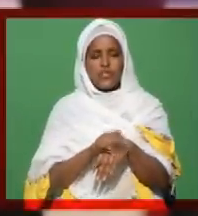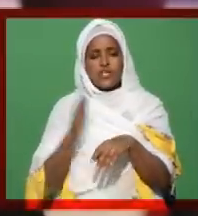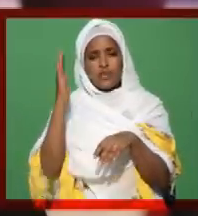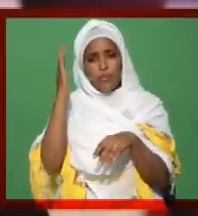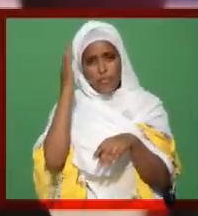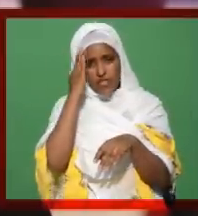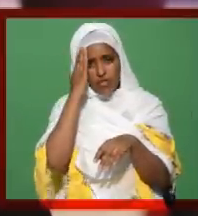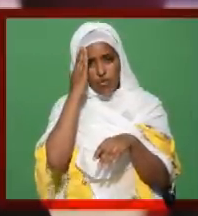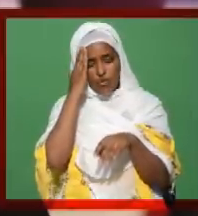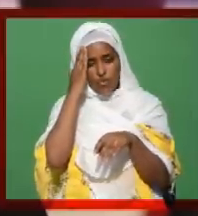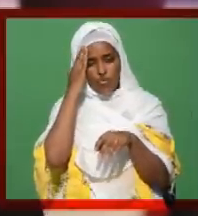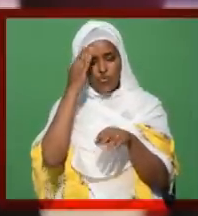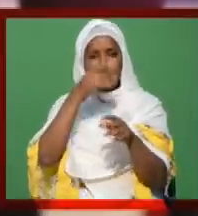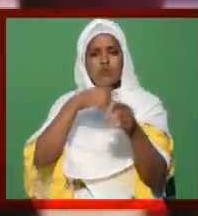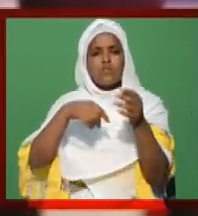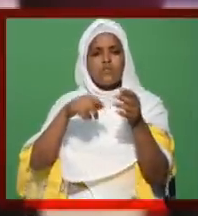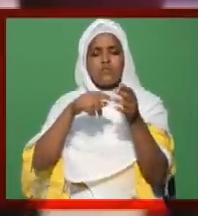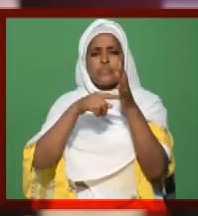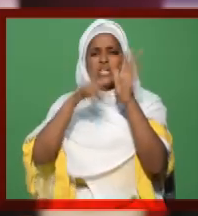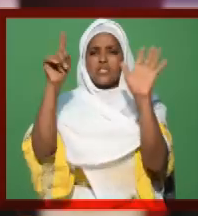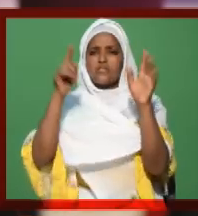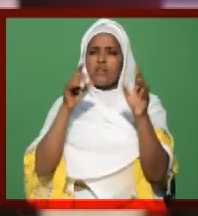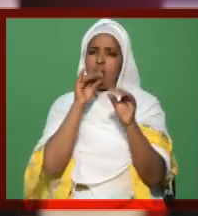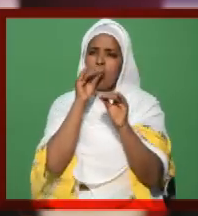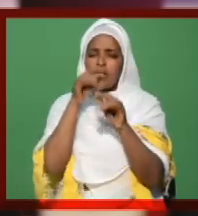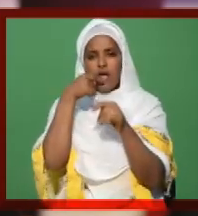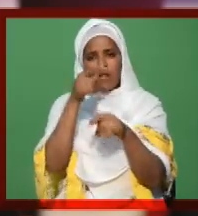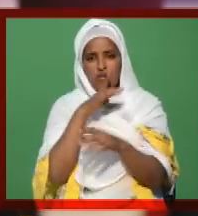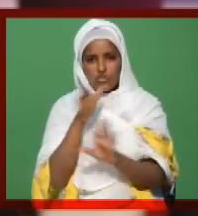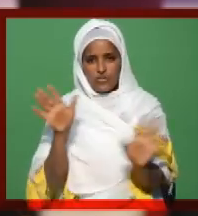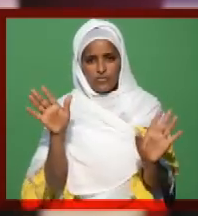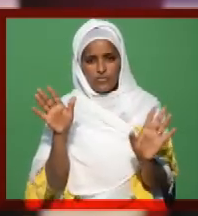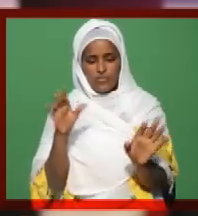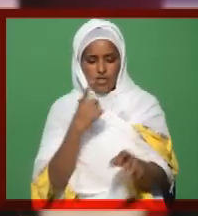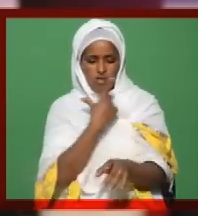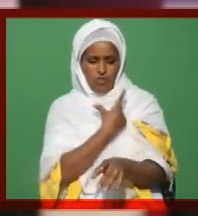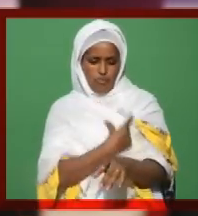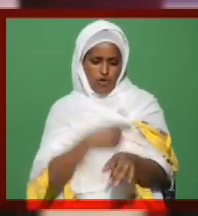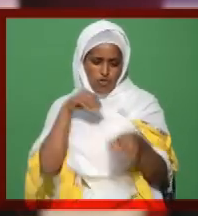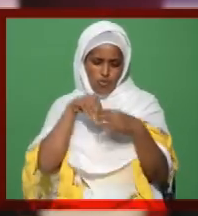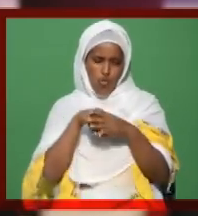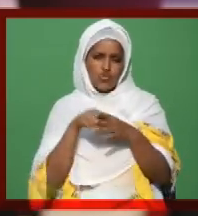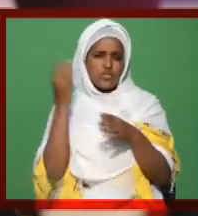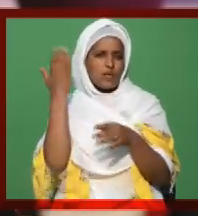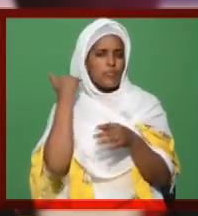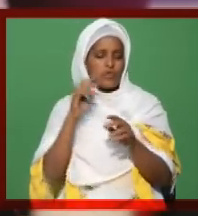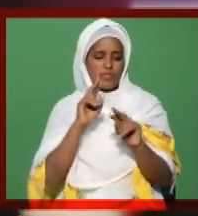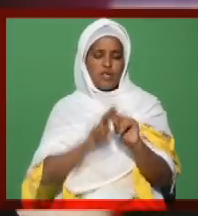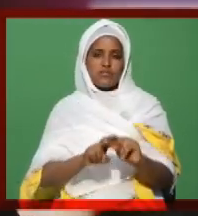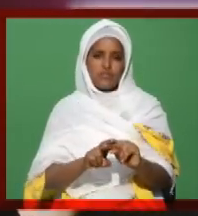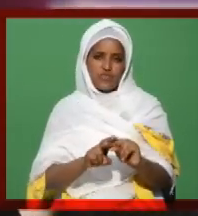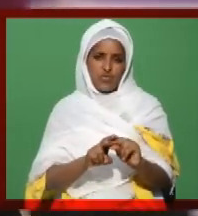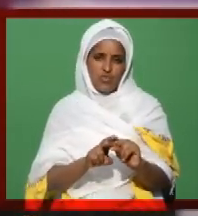የምታውቀውን በአደባባይ ልለፍልፍ አላለችም ወተወድዮ ውስተ ልባ በልቧ ነበር የምታኖረውና